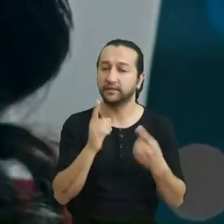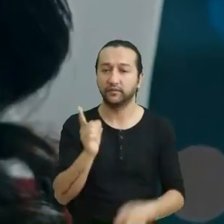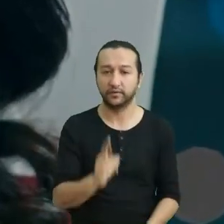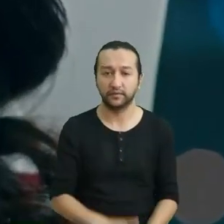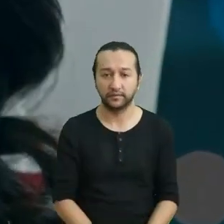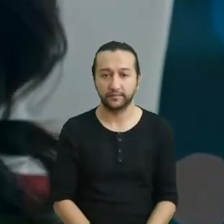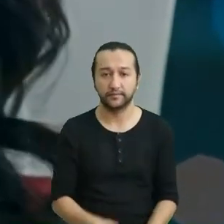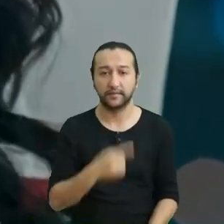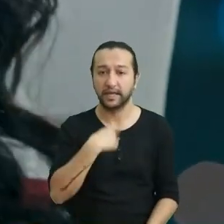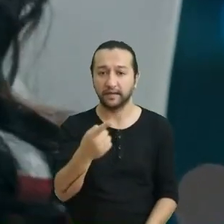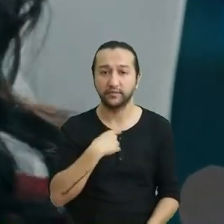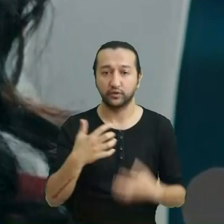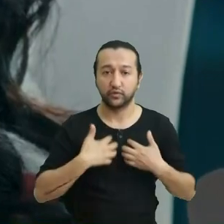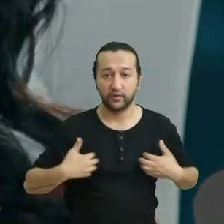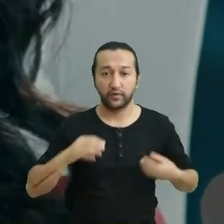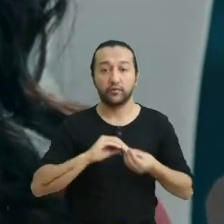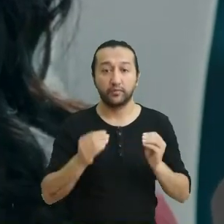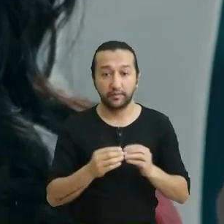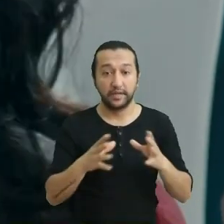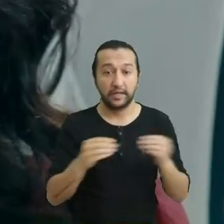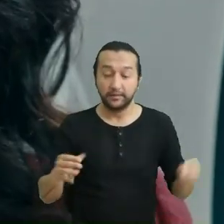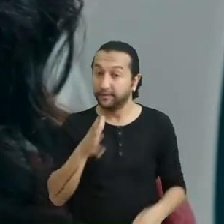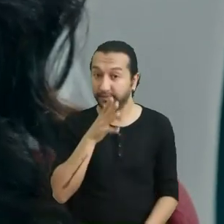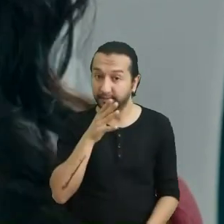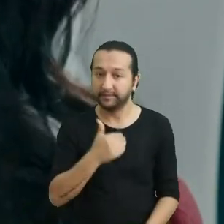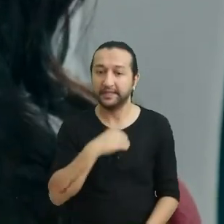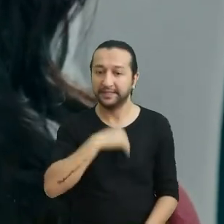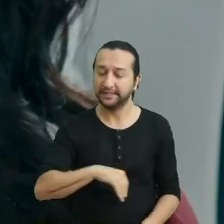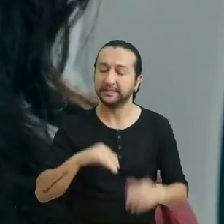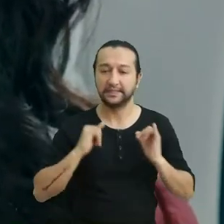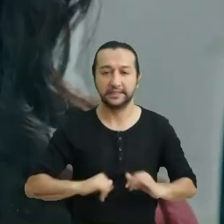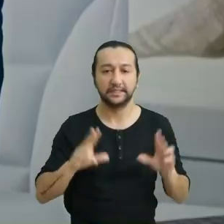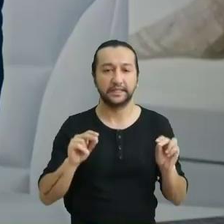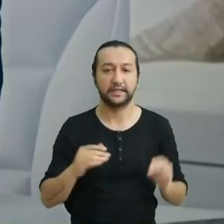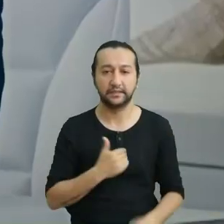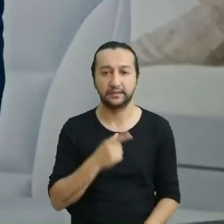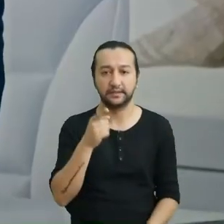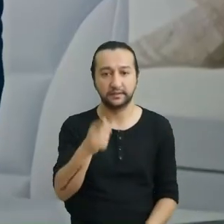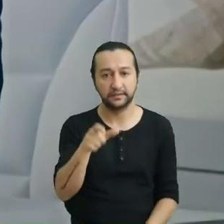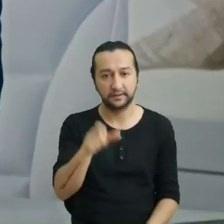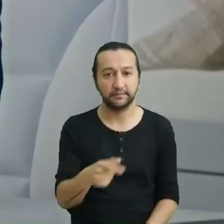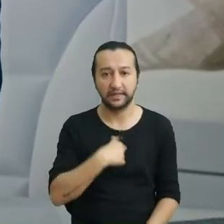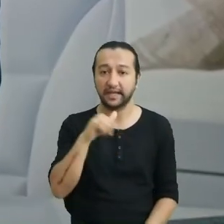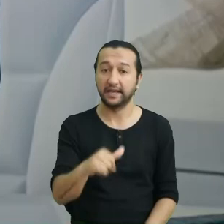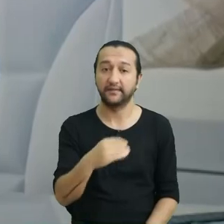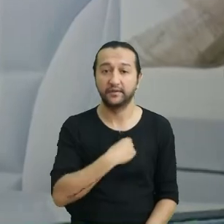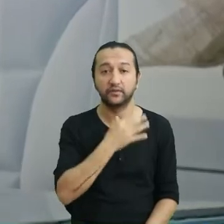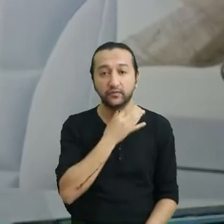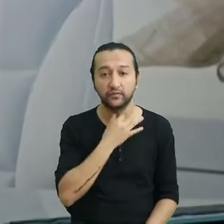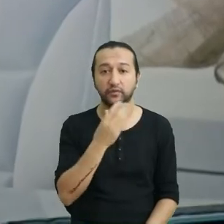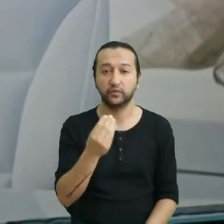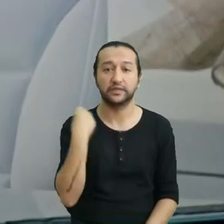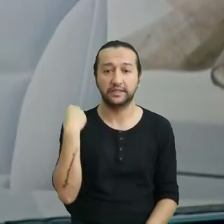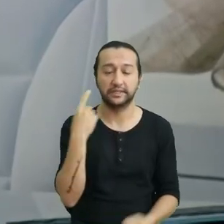Estağfurullah. Aramızdaki güven sorununun ortadan kalktığını bilmek benim için yeterli. Siz de bana hak verin.